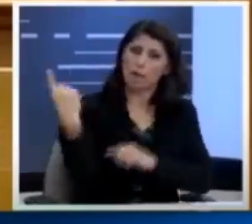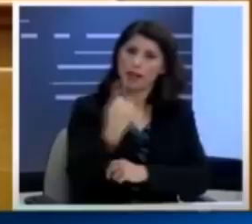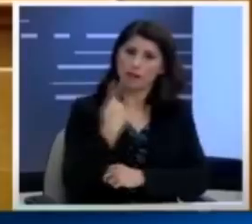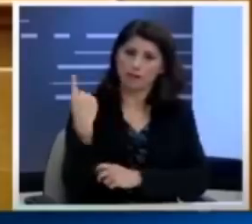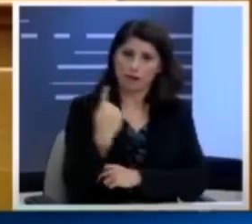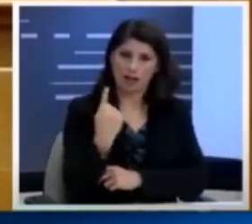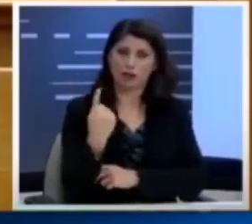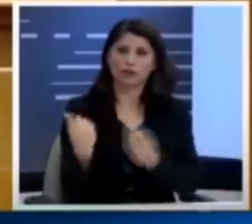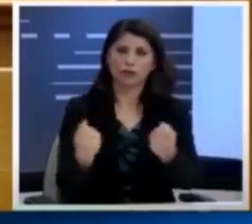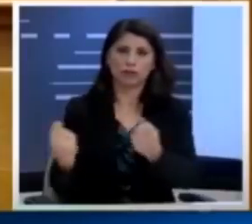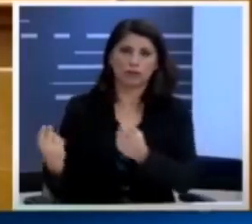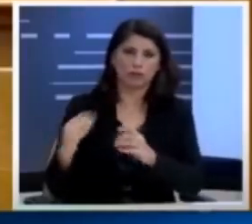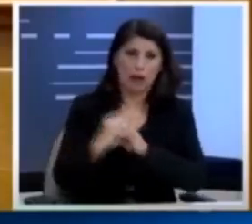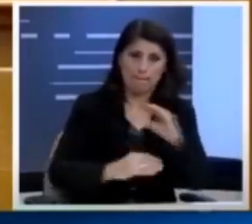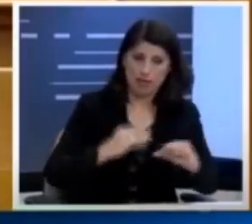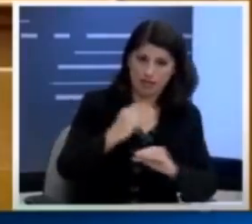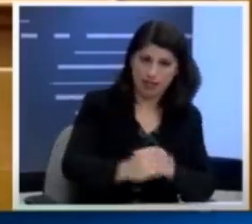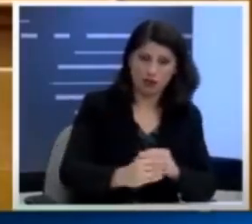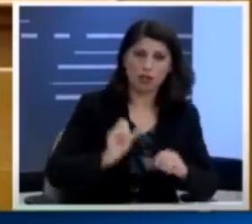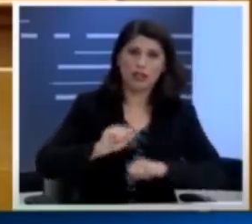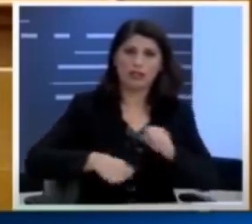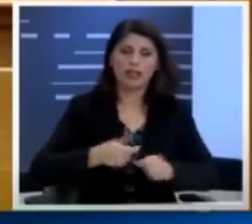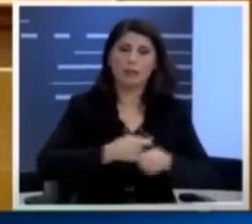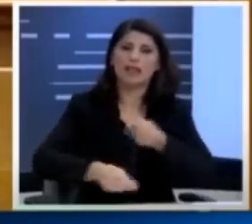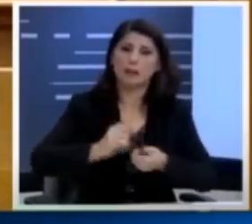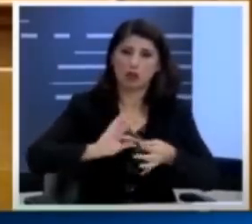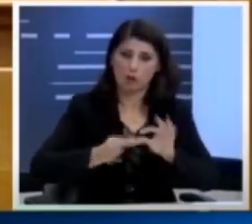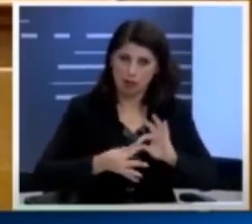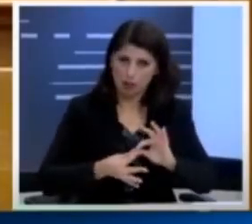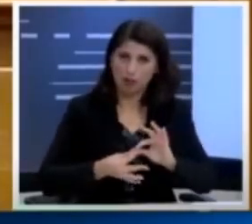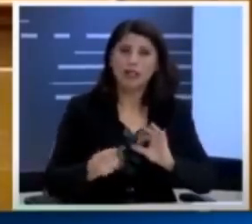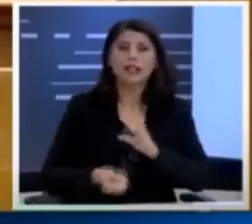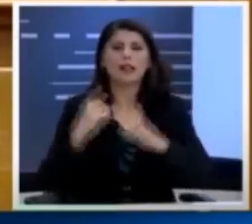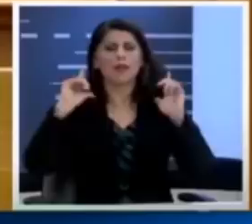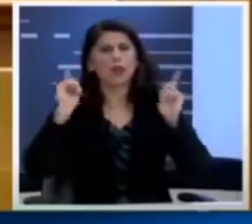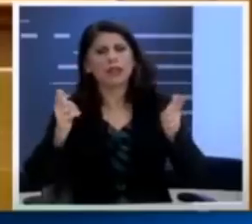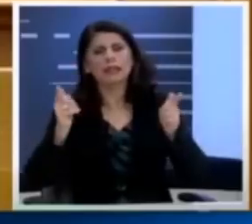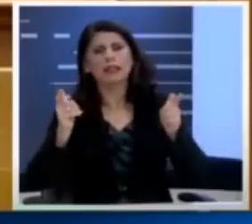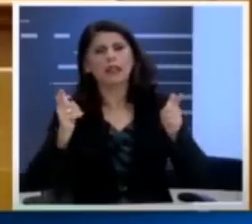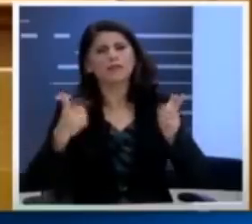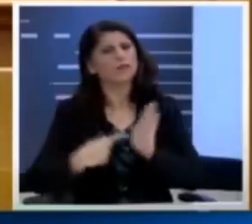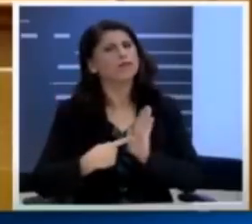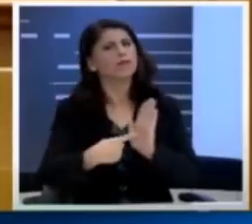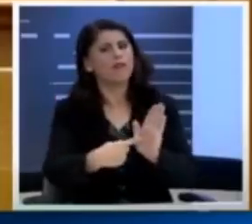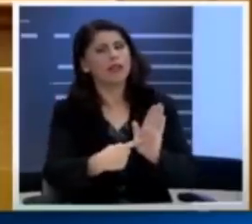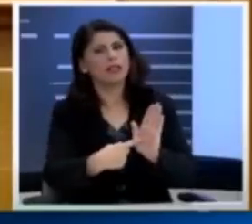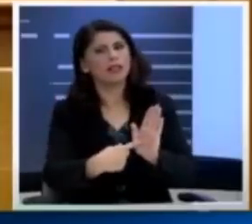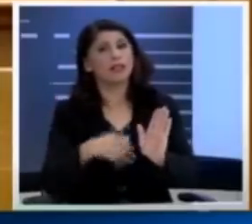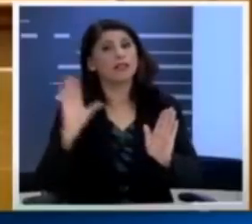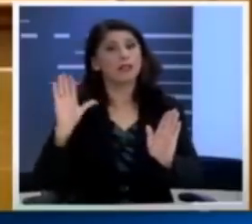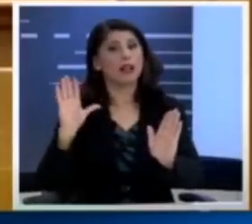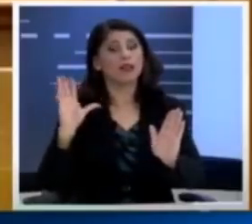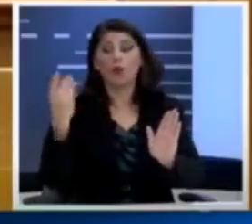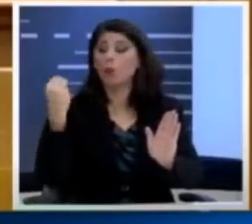περιβάλλον για την προσέλκυση επενδύσεων και τη δράση επιχειρηματικών ομίλων, η Νέα Δημοκρατία εμφανίζεται ως